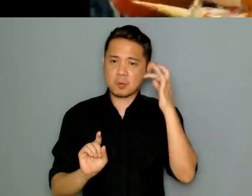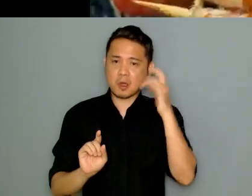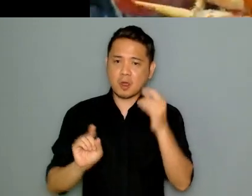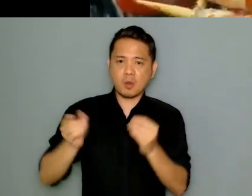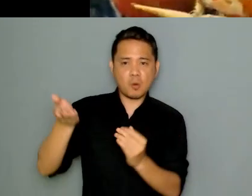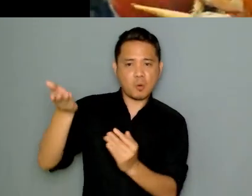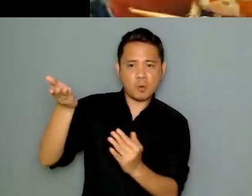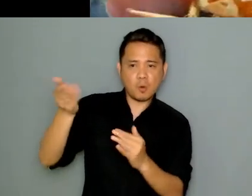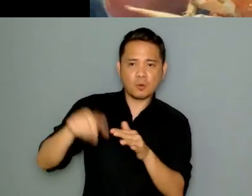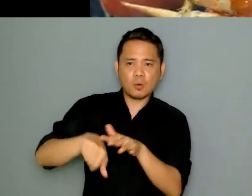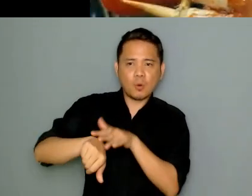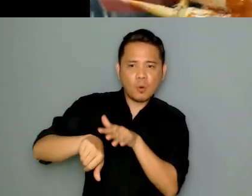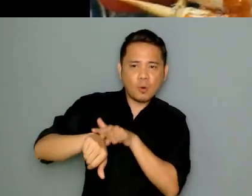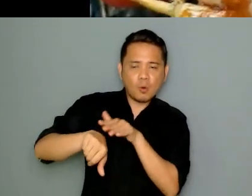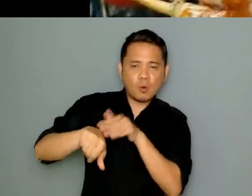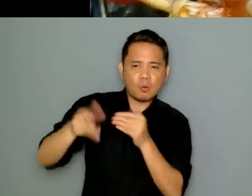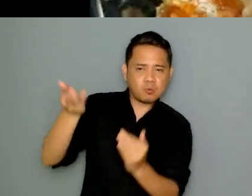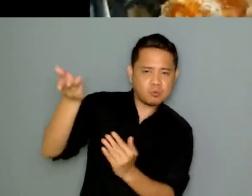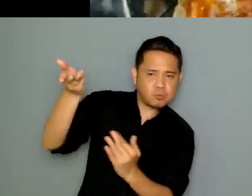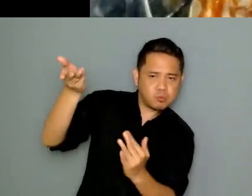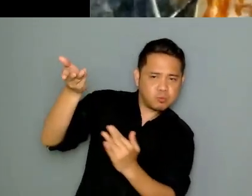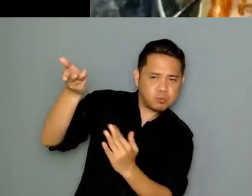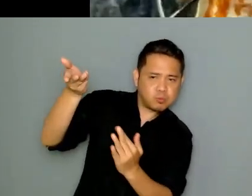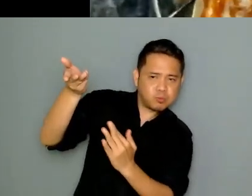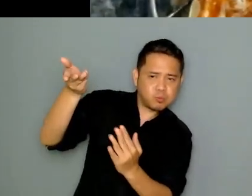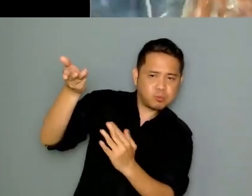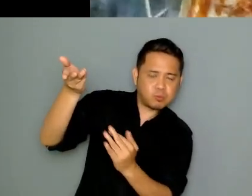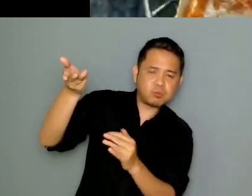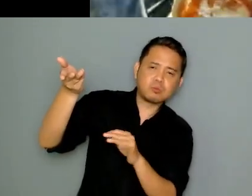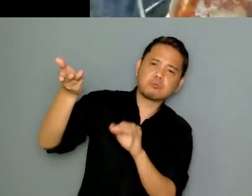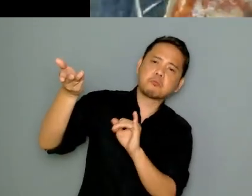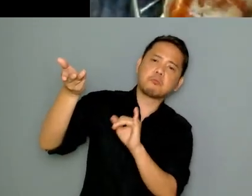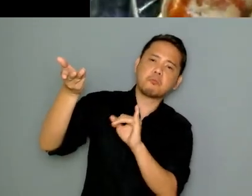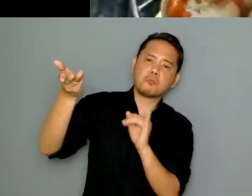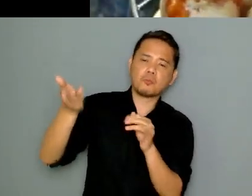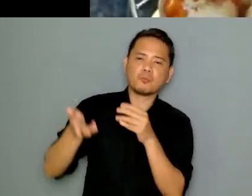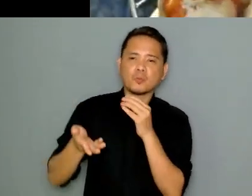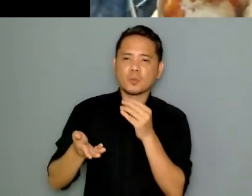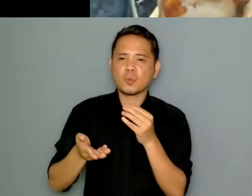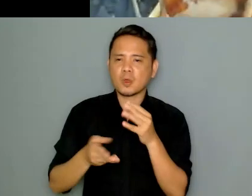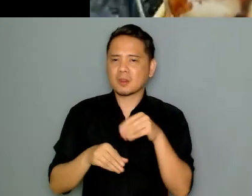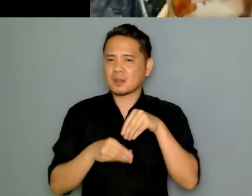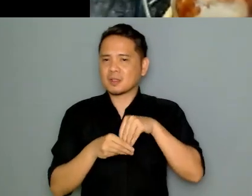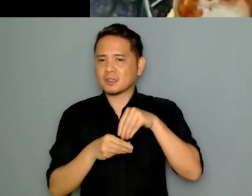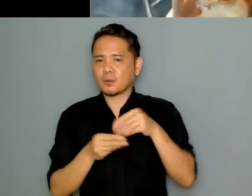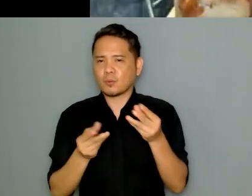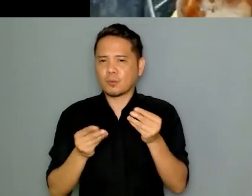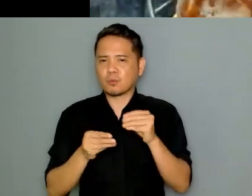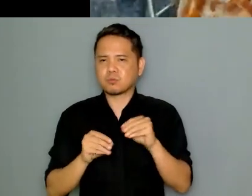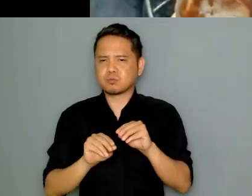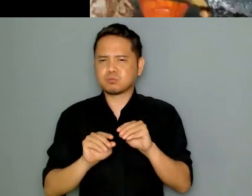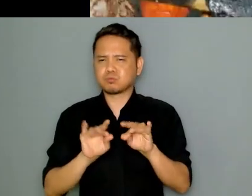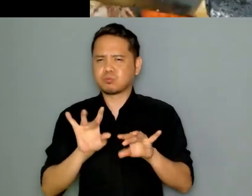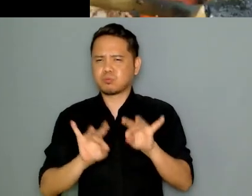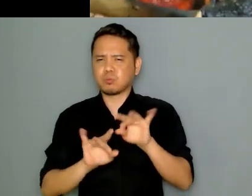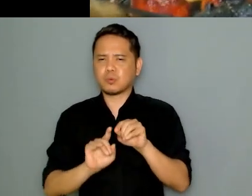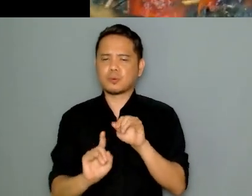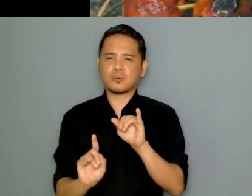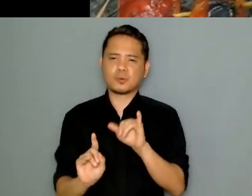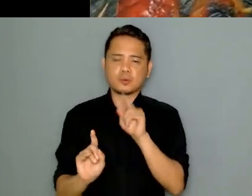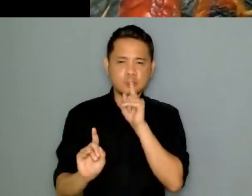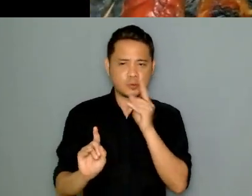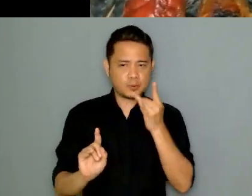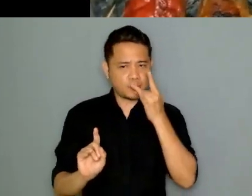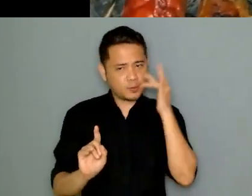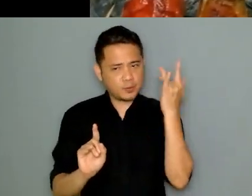maayos o masyadong mataas yung ating lutuan. Kaya pagka inihaw na ganito, sa labas ko talaga ginagawa. Makikita ninyo, napakasarap